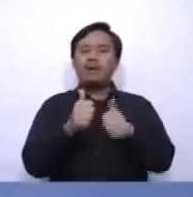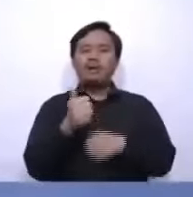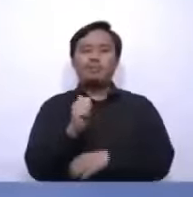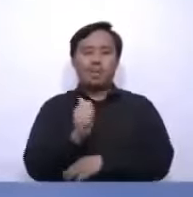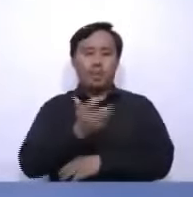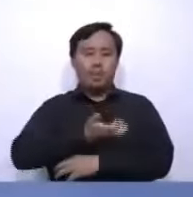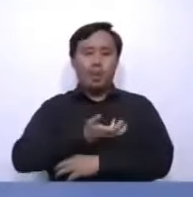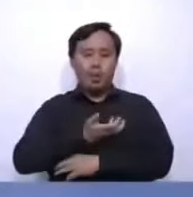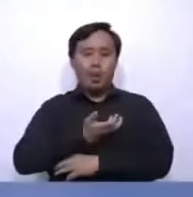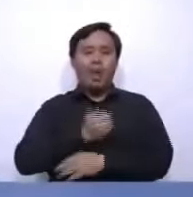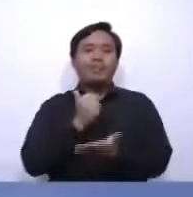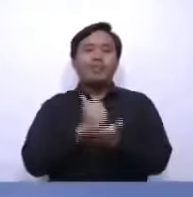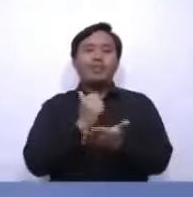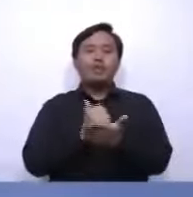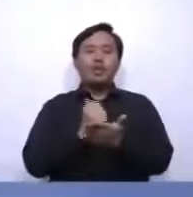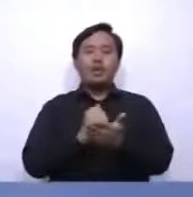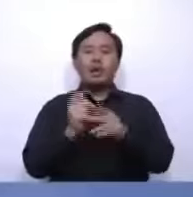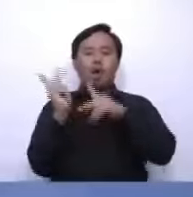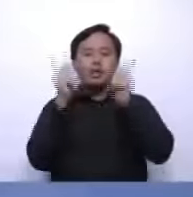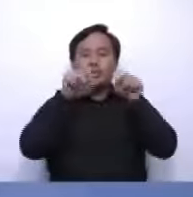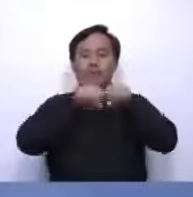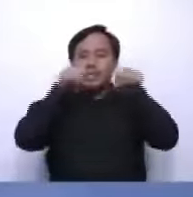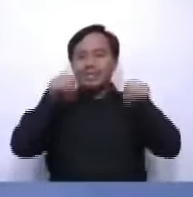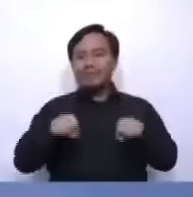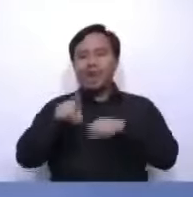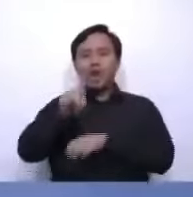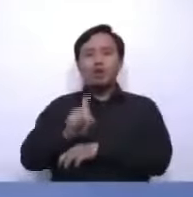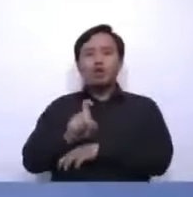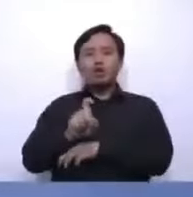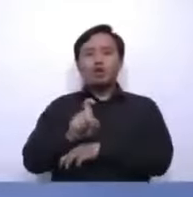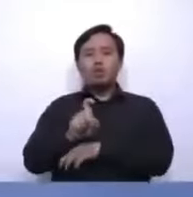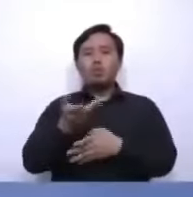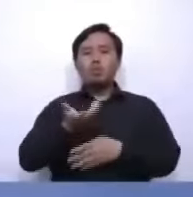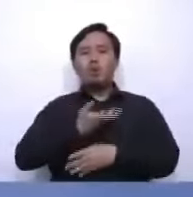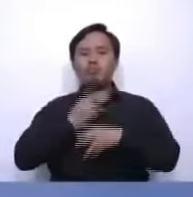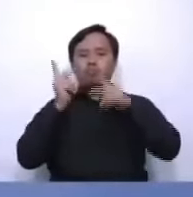tentu konsep sistem ini akan berjalan.